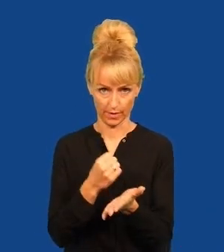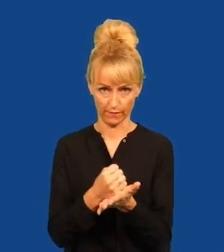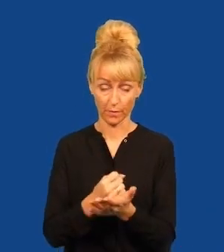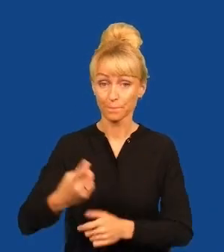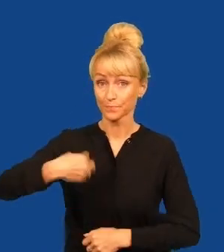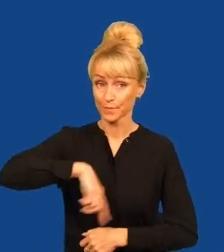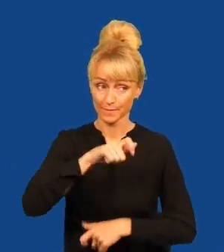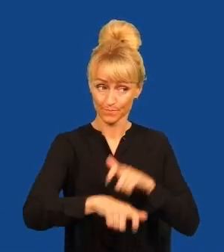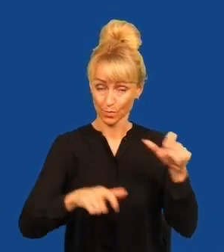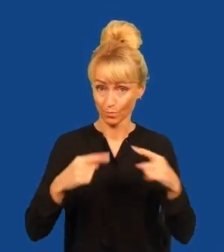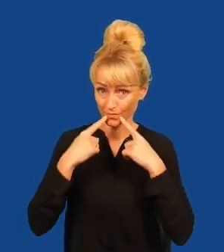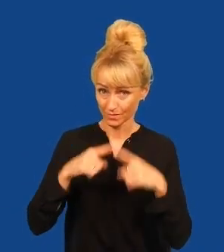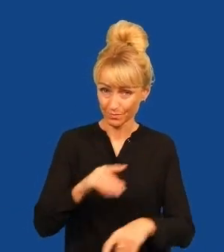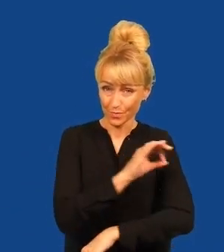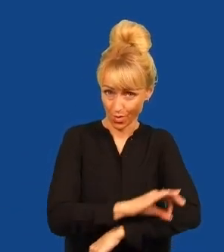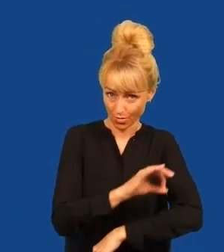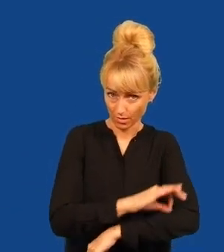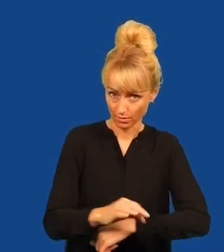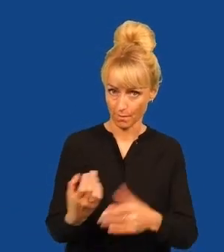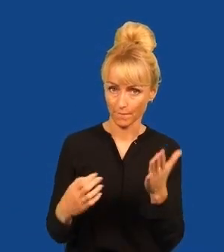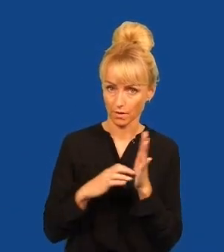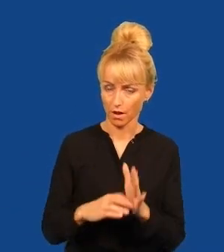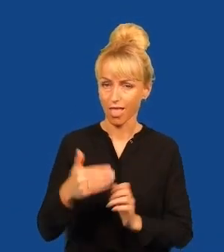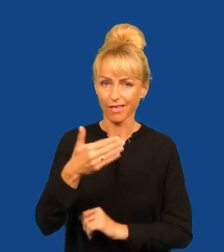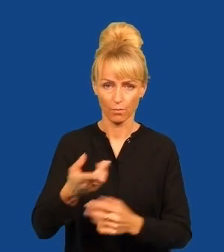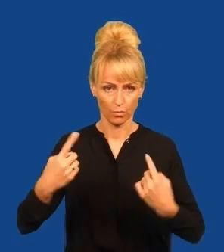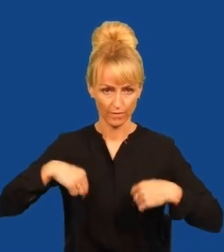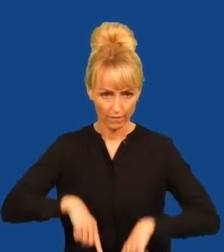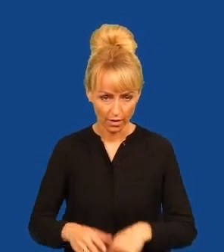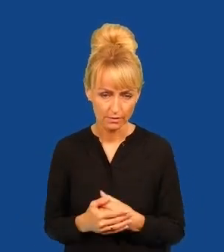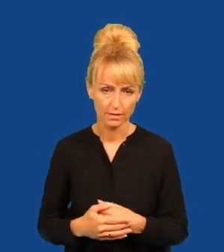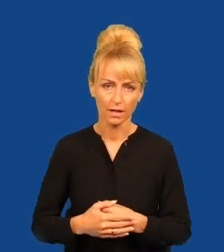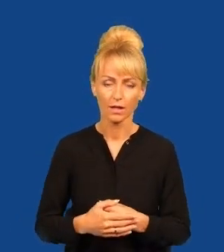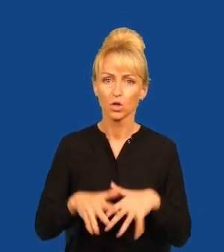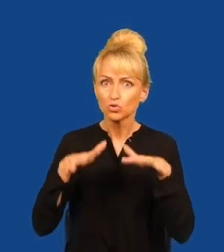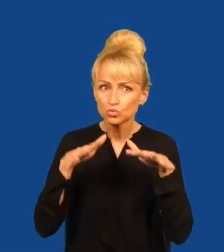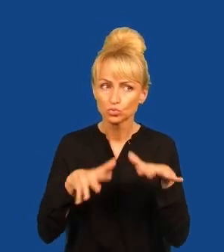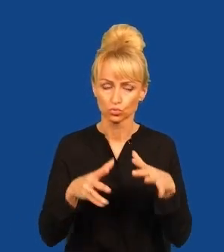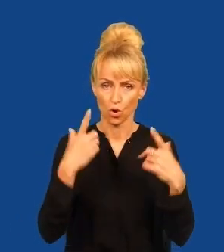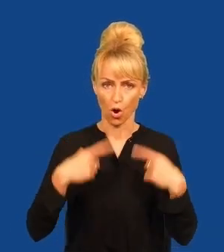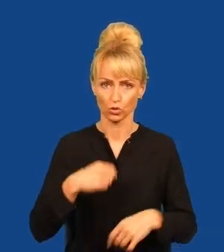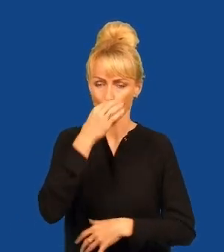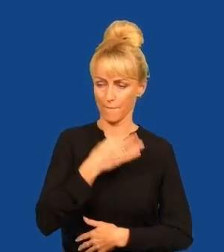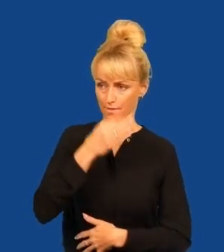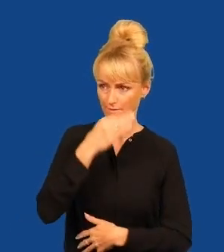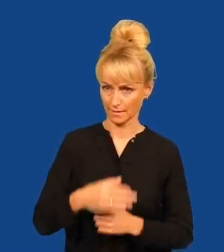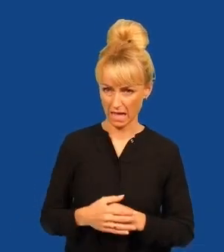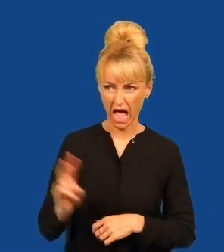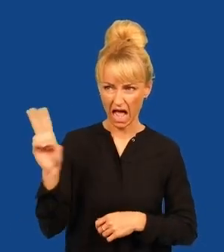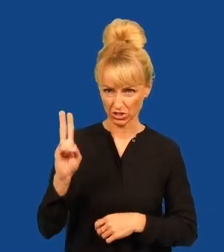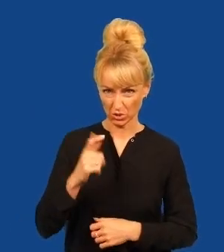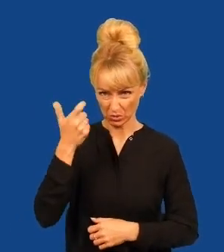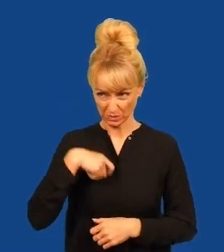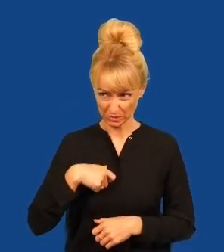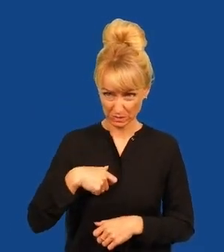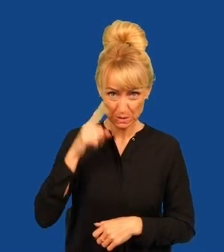projektanci aplikacji mObywatel często słyszymy pytania, czy jestem śledzony, czy rząd wie, gdzie jestem, czy